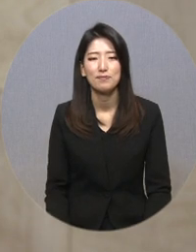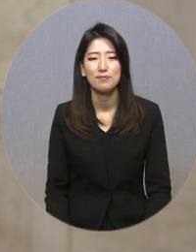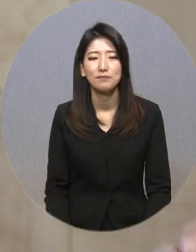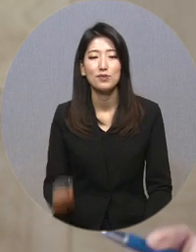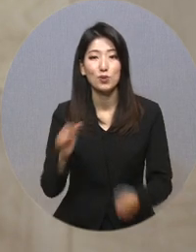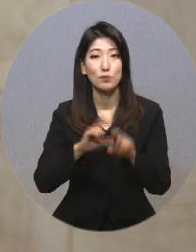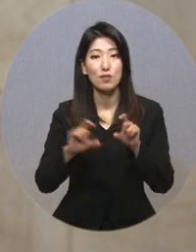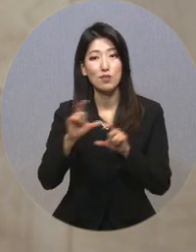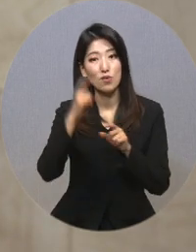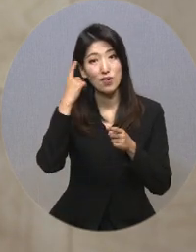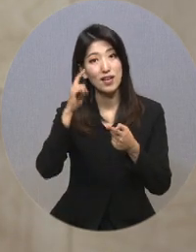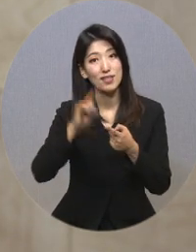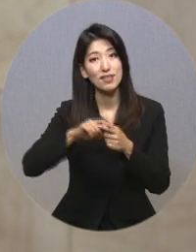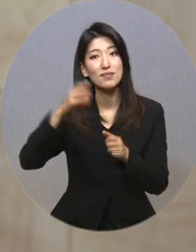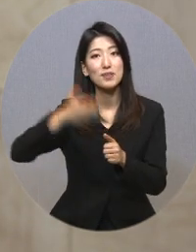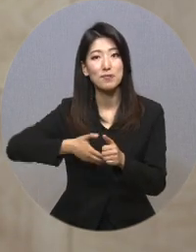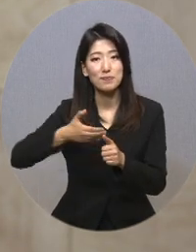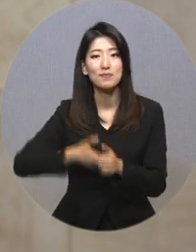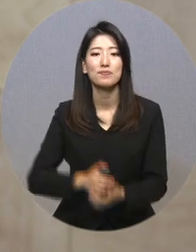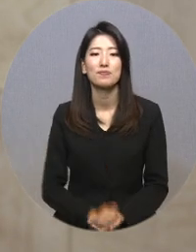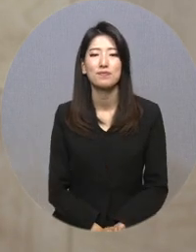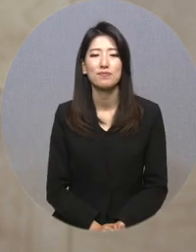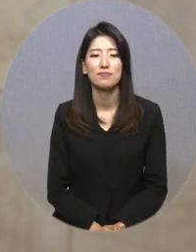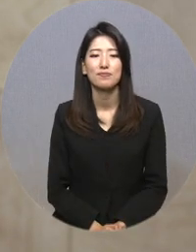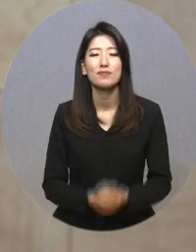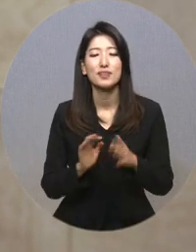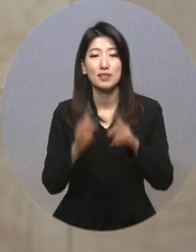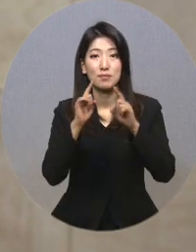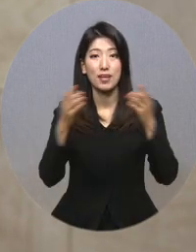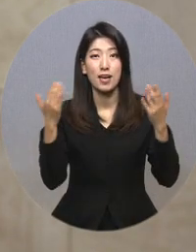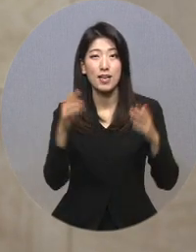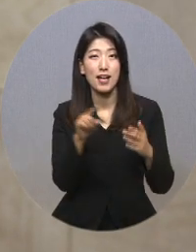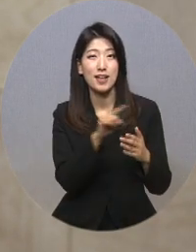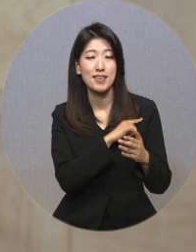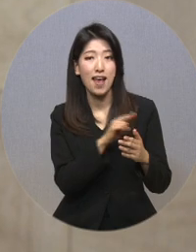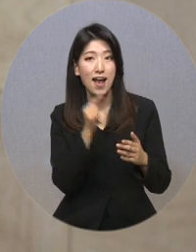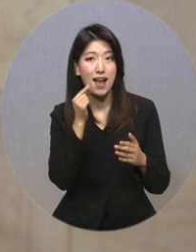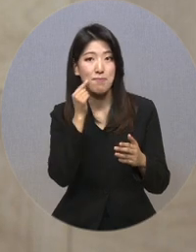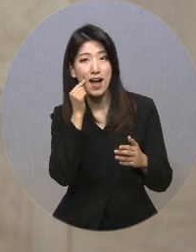좀 더 관심을 가져주시고요. 지금 대학에서 가장 핫한 트렌드는